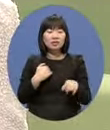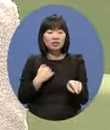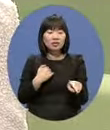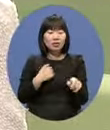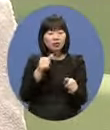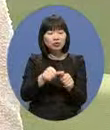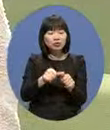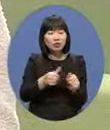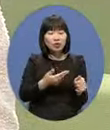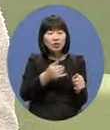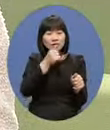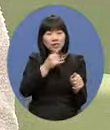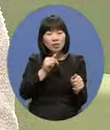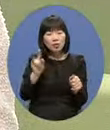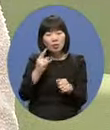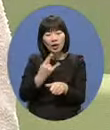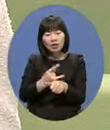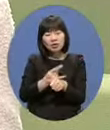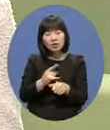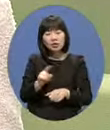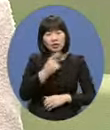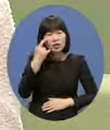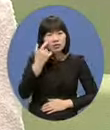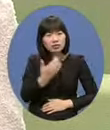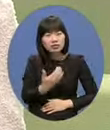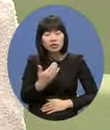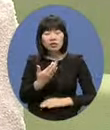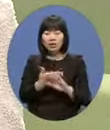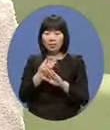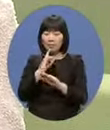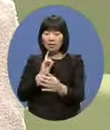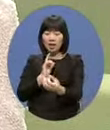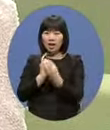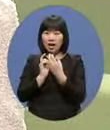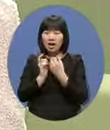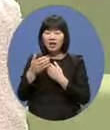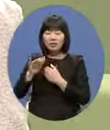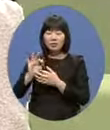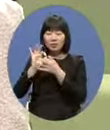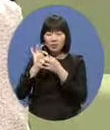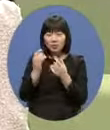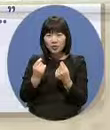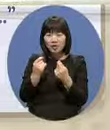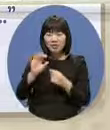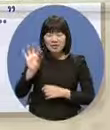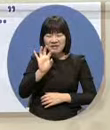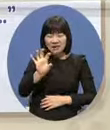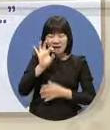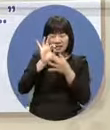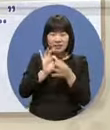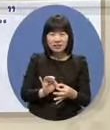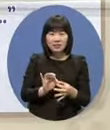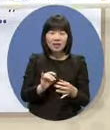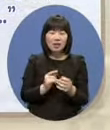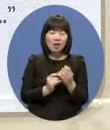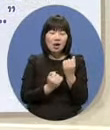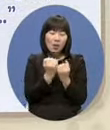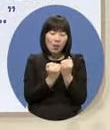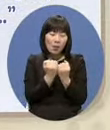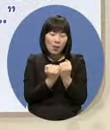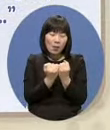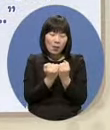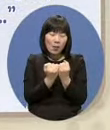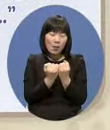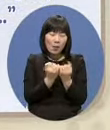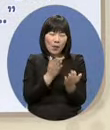충고하는데 뭐하는게 어떻게 했니 그럼 애는 다른 얘기예요 그래도 똑같은 얘기 계속 하세요음 또 논리적인 설득이나 논쟁